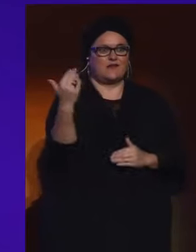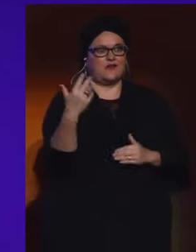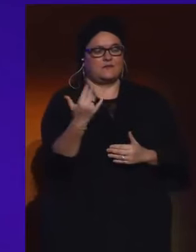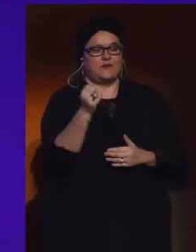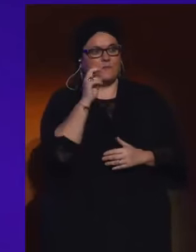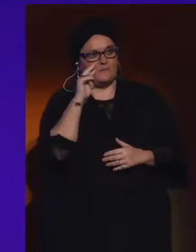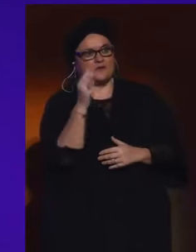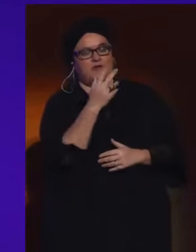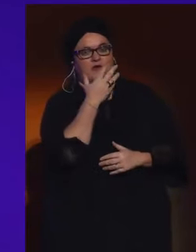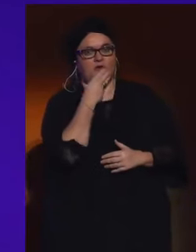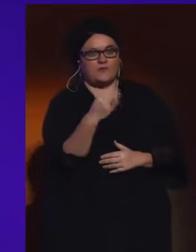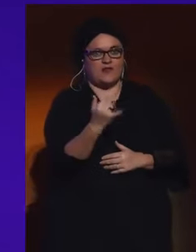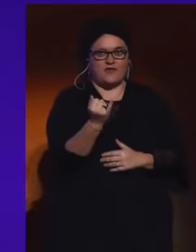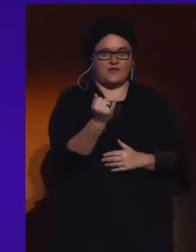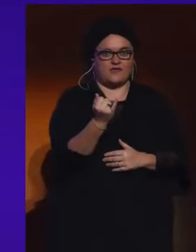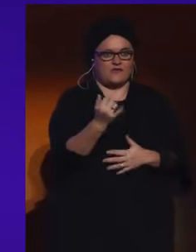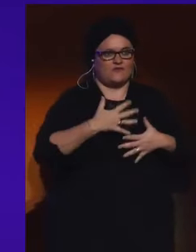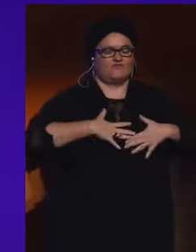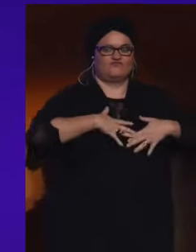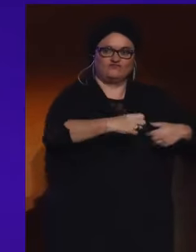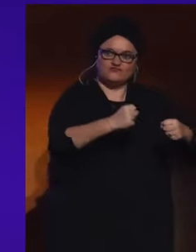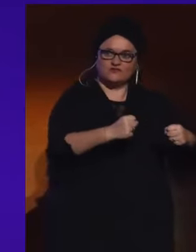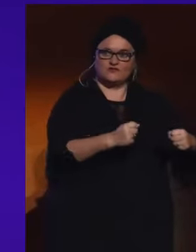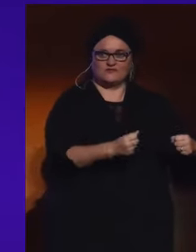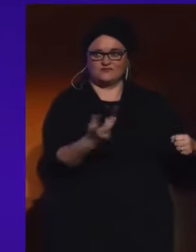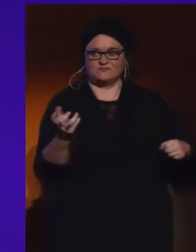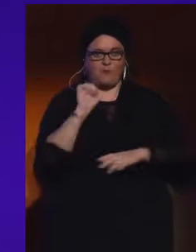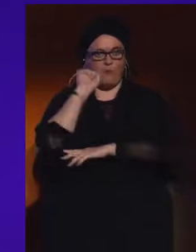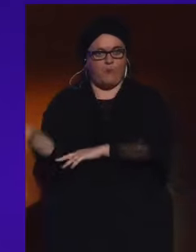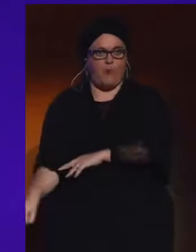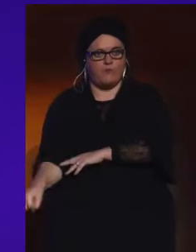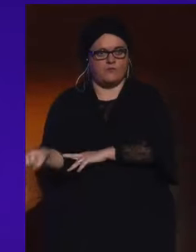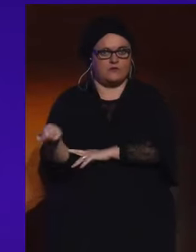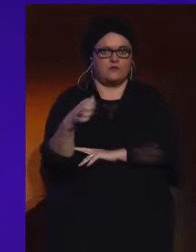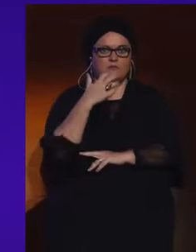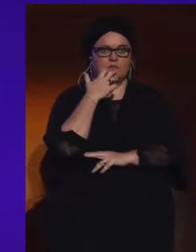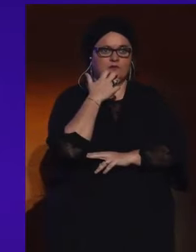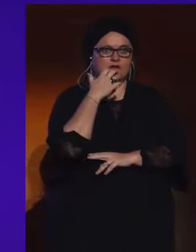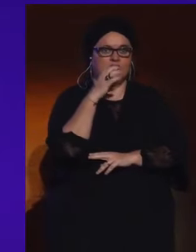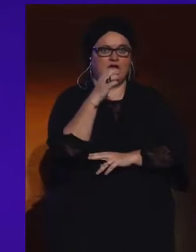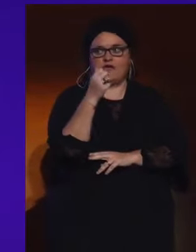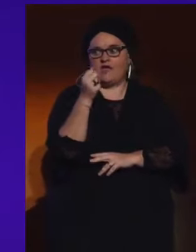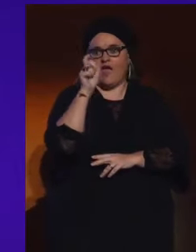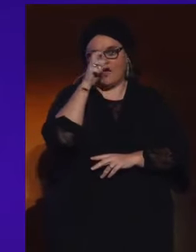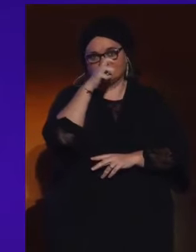gaztea duena. Eta beste asko baino energia gehiago duena. Eta horren adibidea da Joseba Asiron bera.